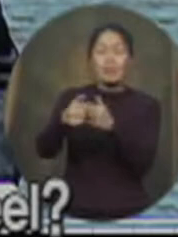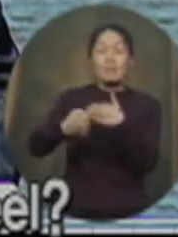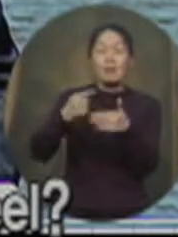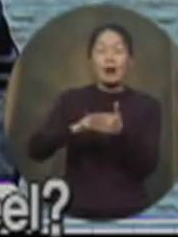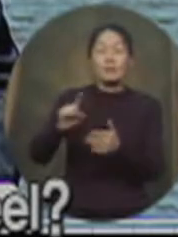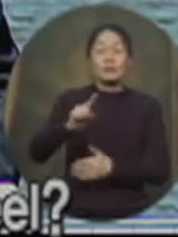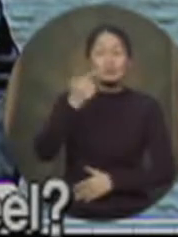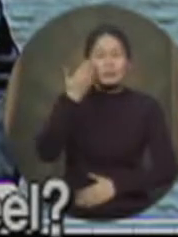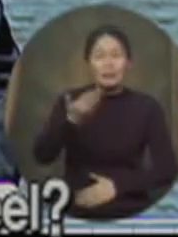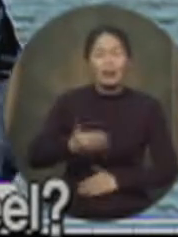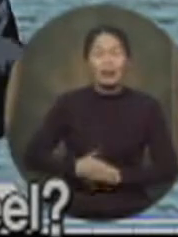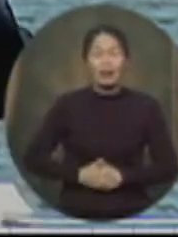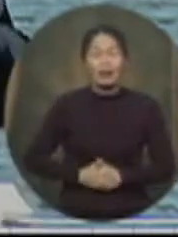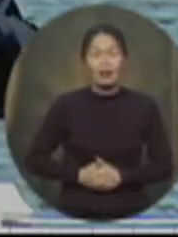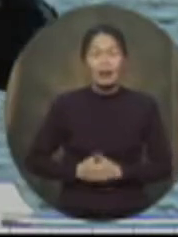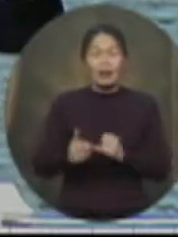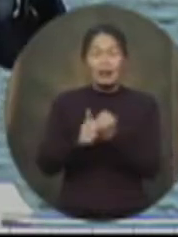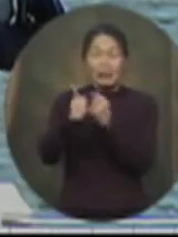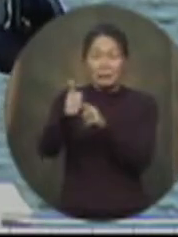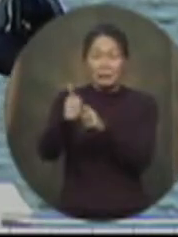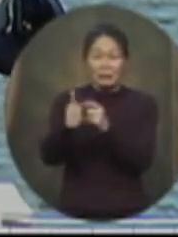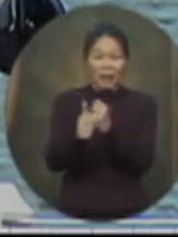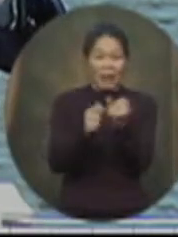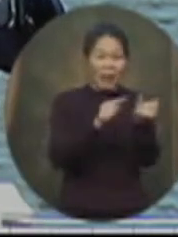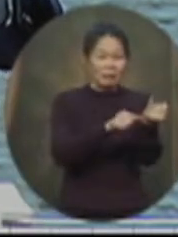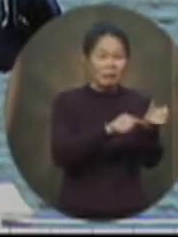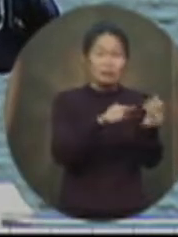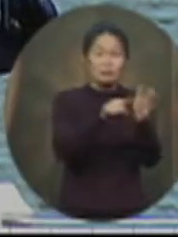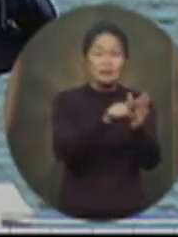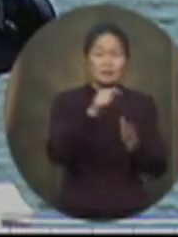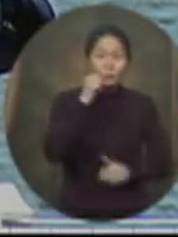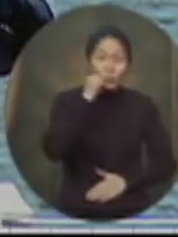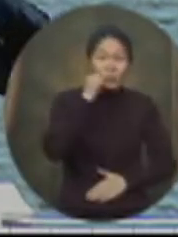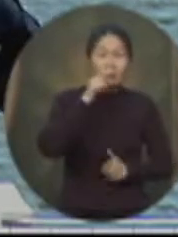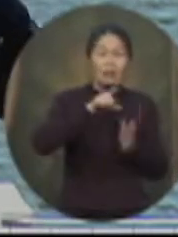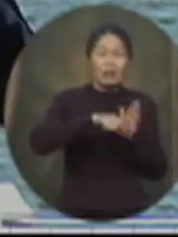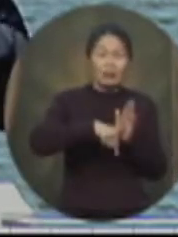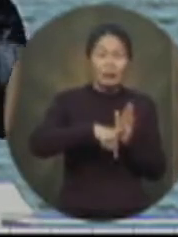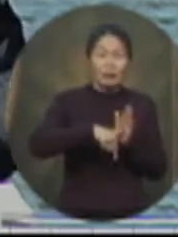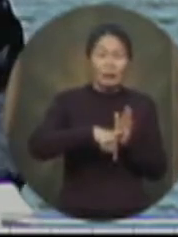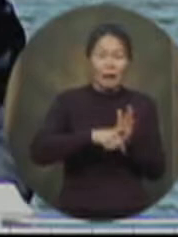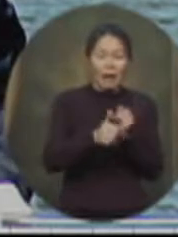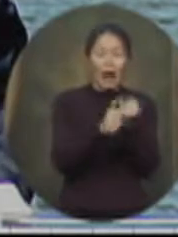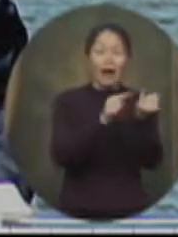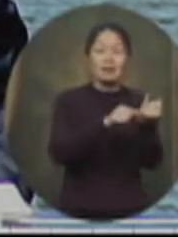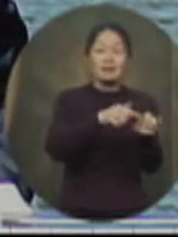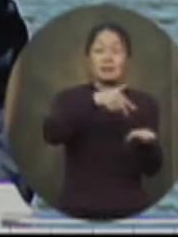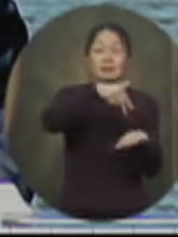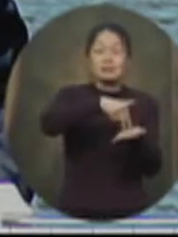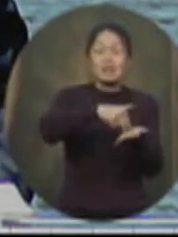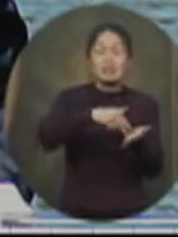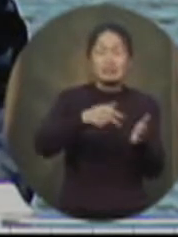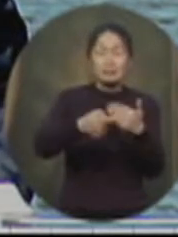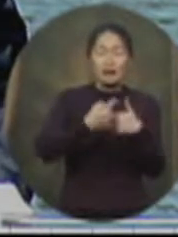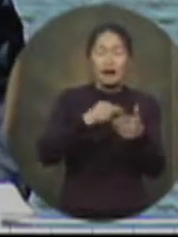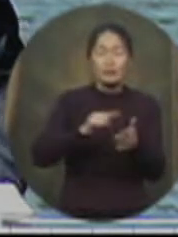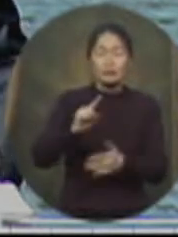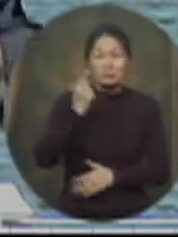어떨까요 남편이 아내를 믿지 못할 때 그때 아 네 심정은 어떨까요